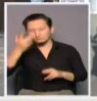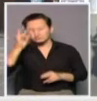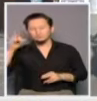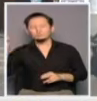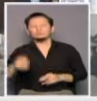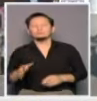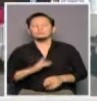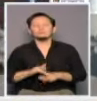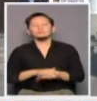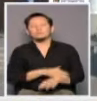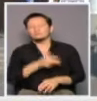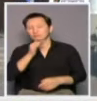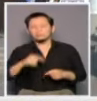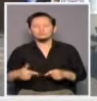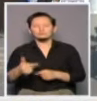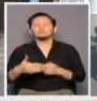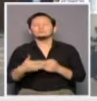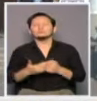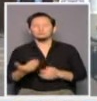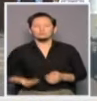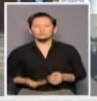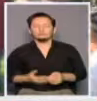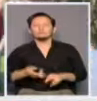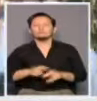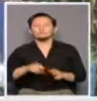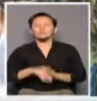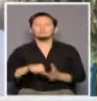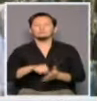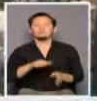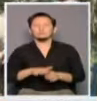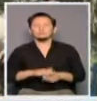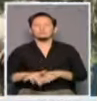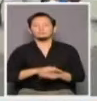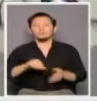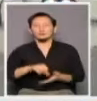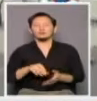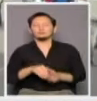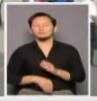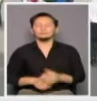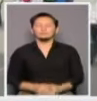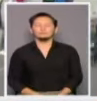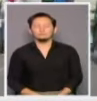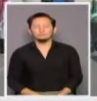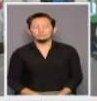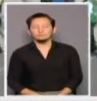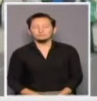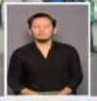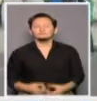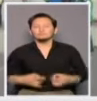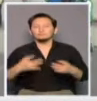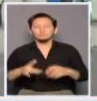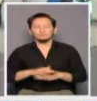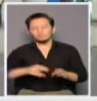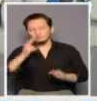который долгое время проживает в Атырау. Он говорит, что Атырау – это его вторая родина. Мы всегда его отмечаем, от детства вообще-то